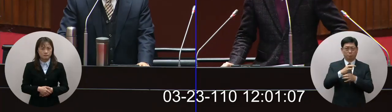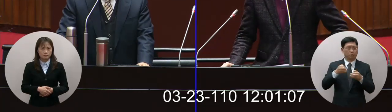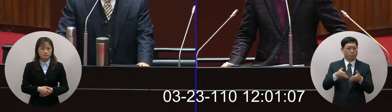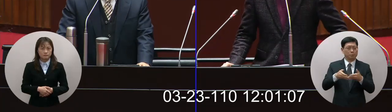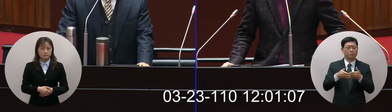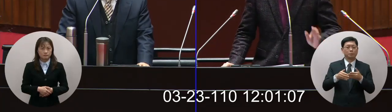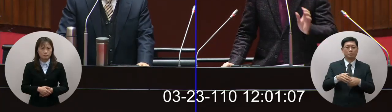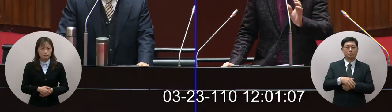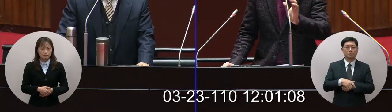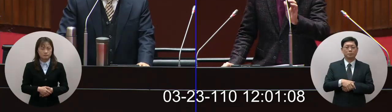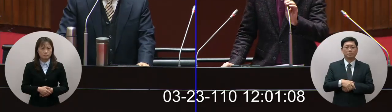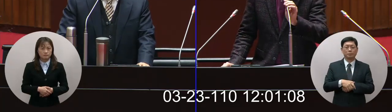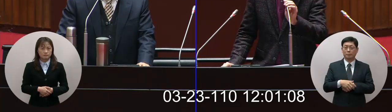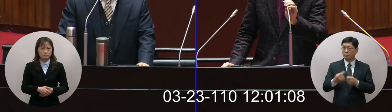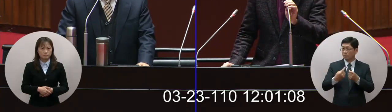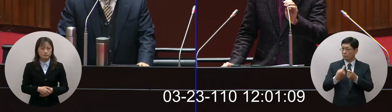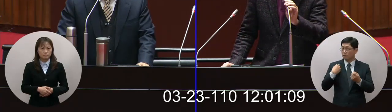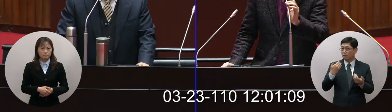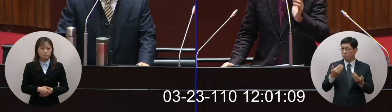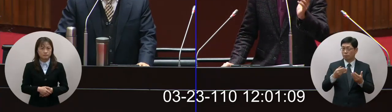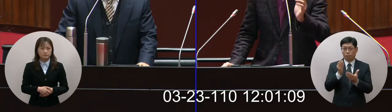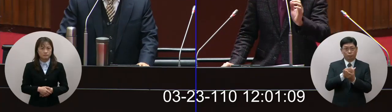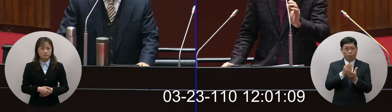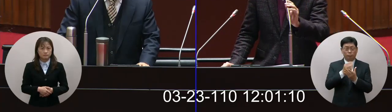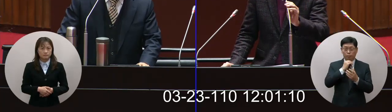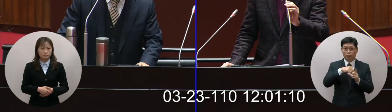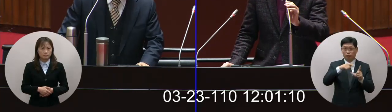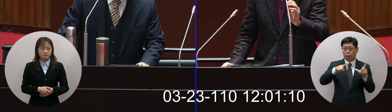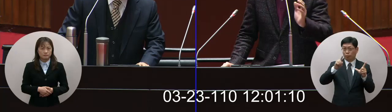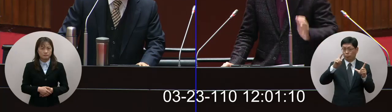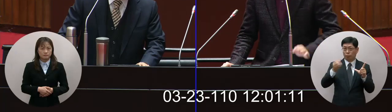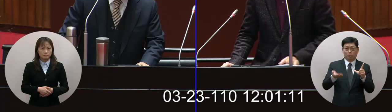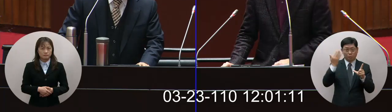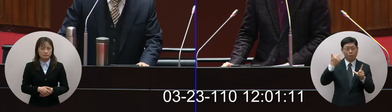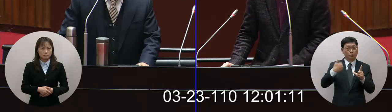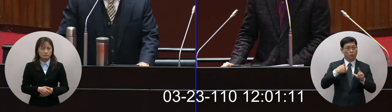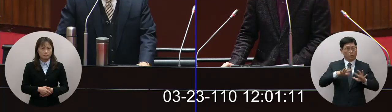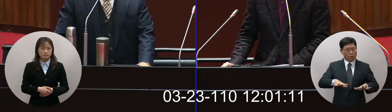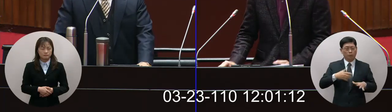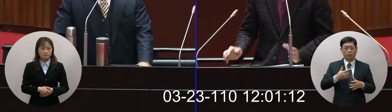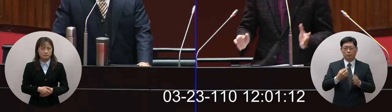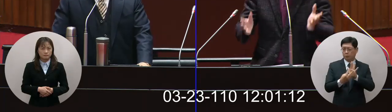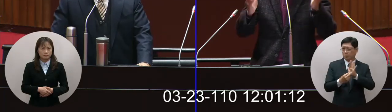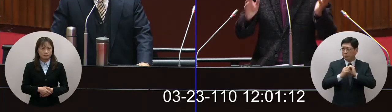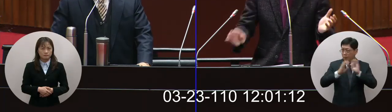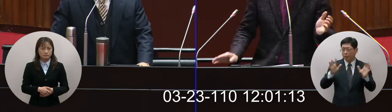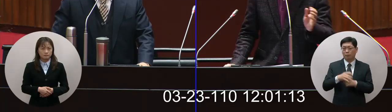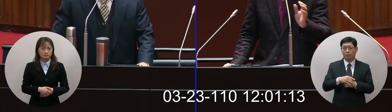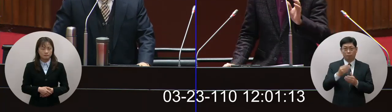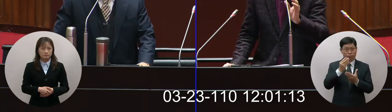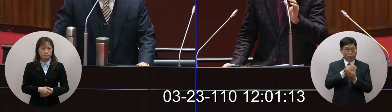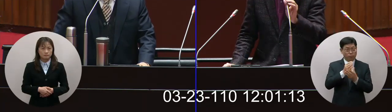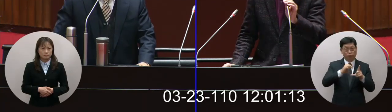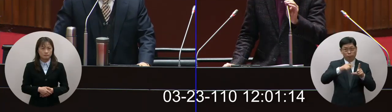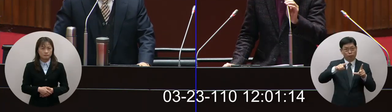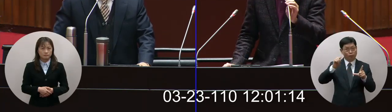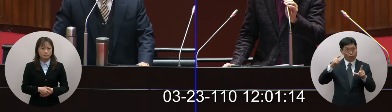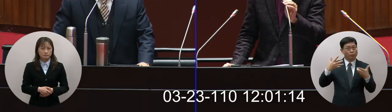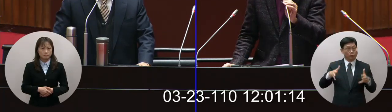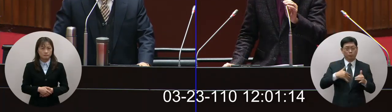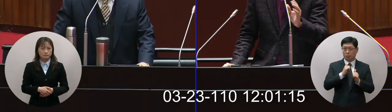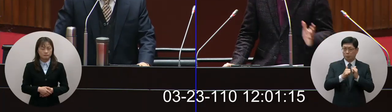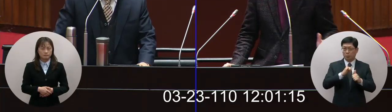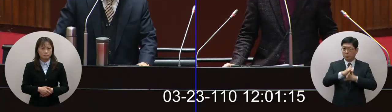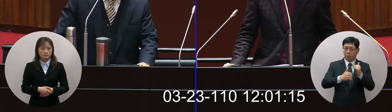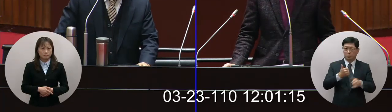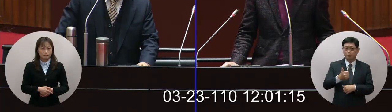要。从去年大概股价上万点以后，这个是本席一直主张啊哈。股市上万点，还给人民好生